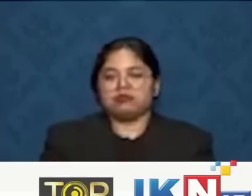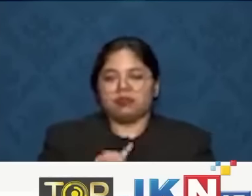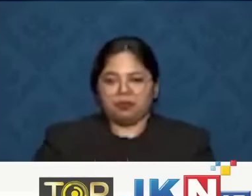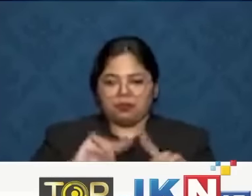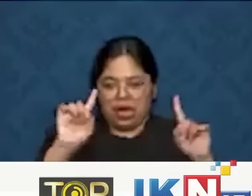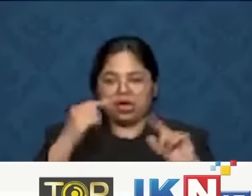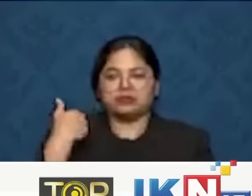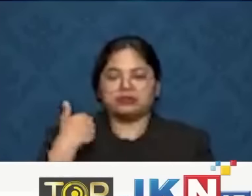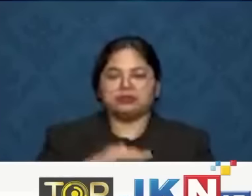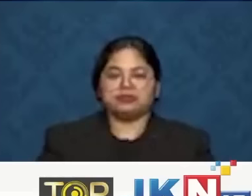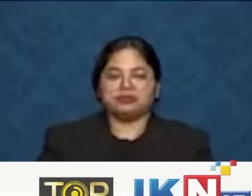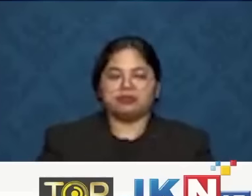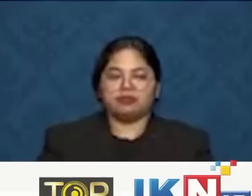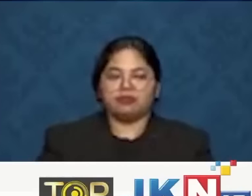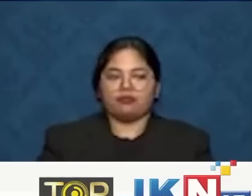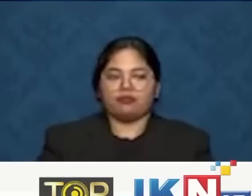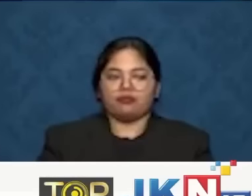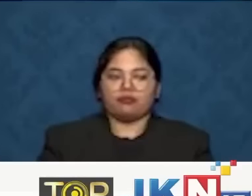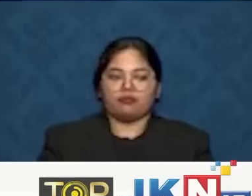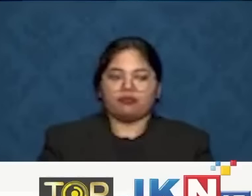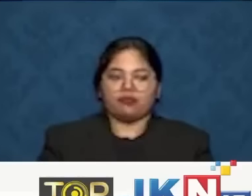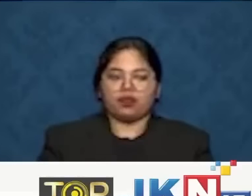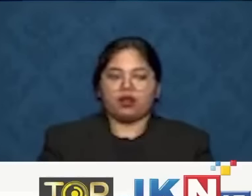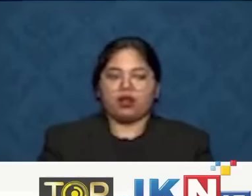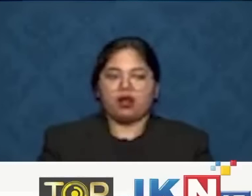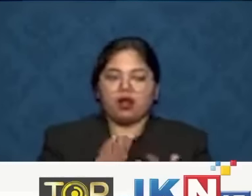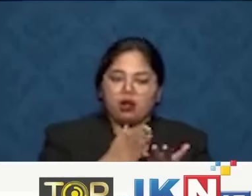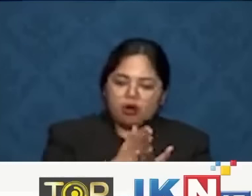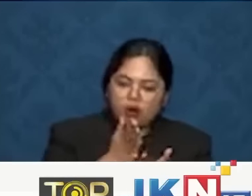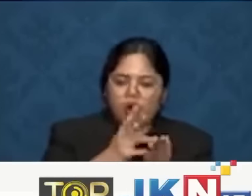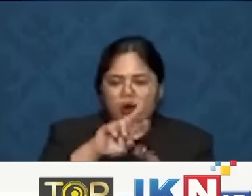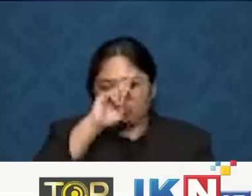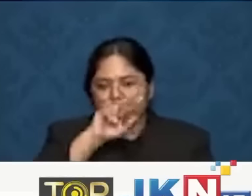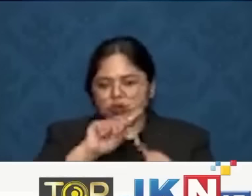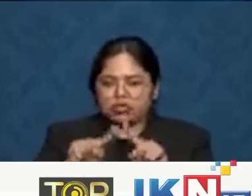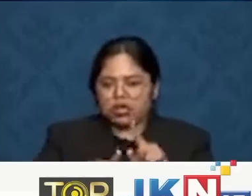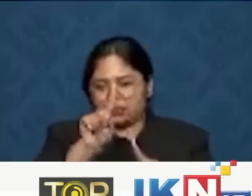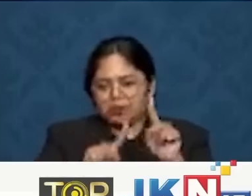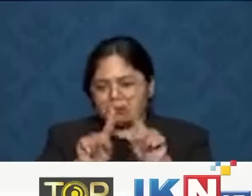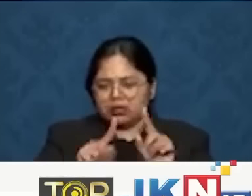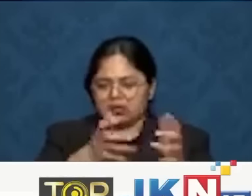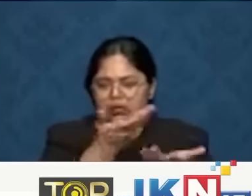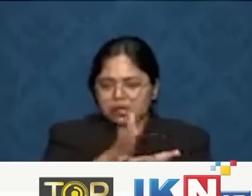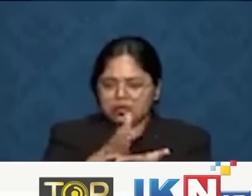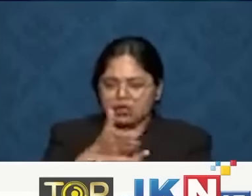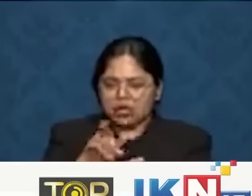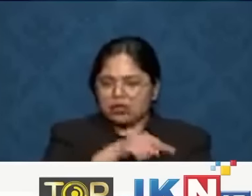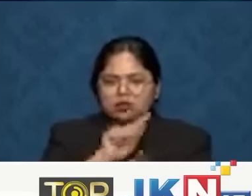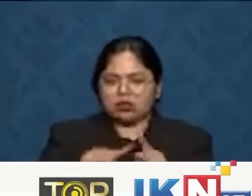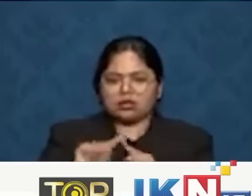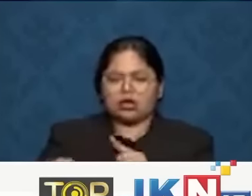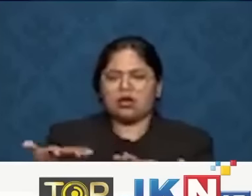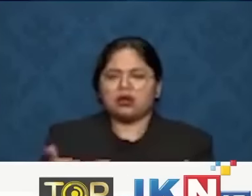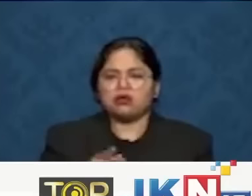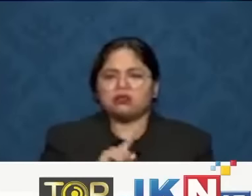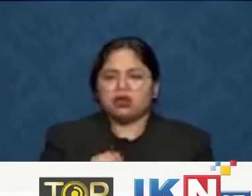ลักษณะที่ท่านเอา differential diagnosis หรือวินิจฉัยแยกโรคหรืออาการนู่นนี่นั่นมาเปรียบเทียบแล้วก็บอกว่าควรจะเป็นนู่นนี่นั่นต